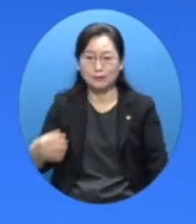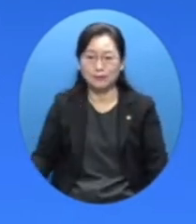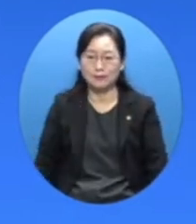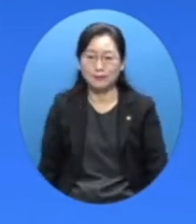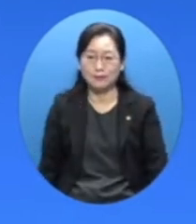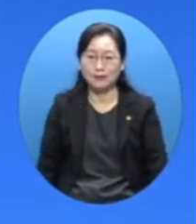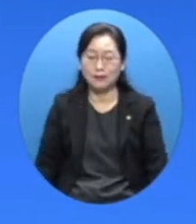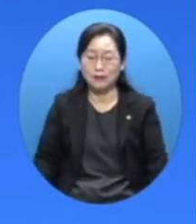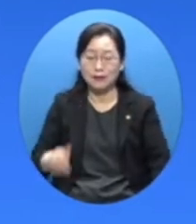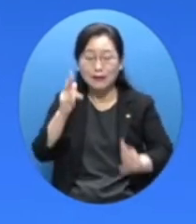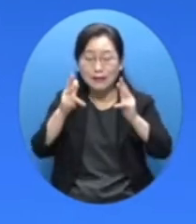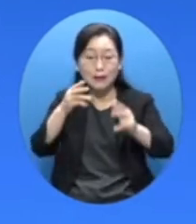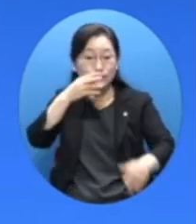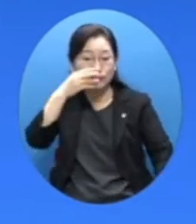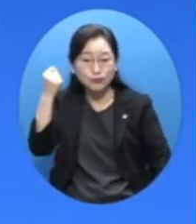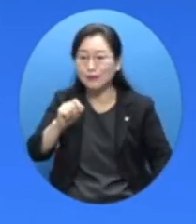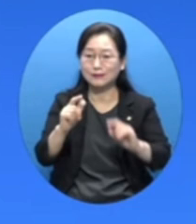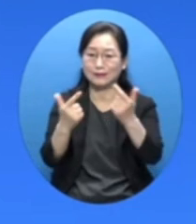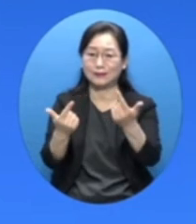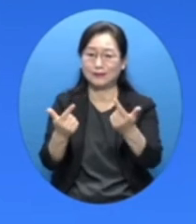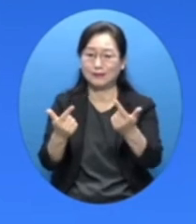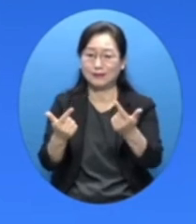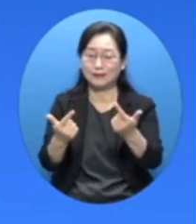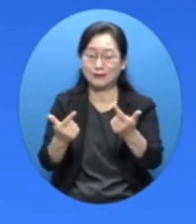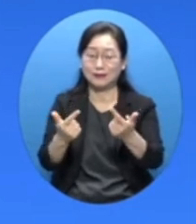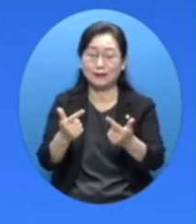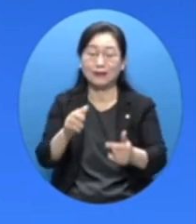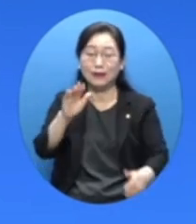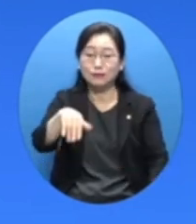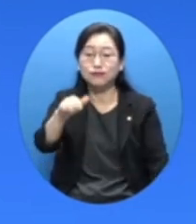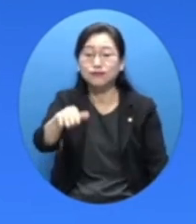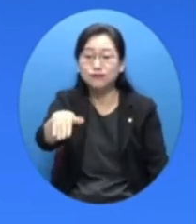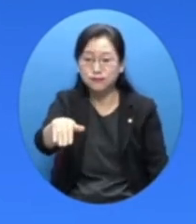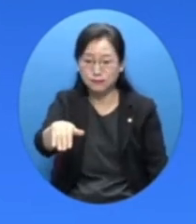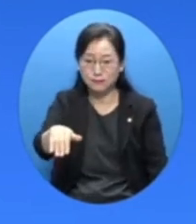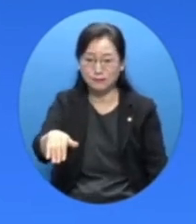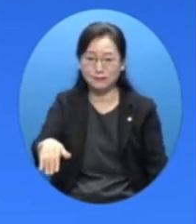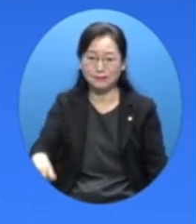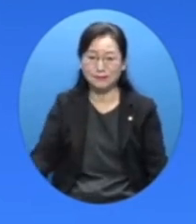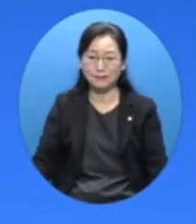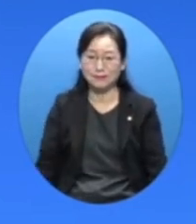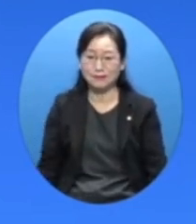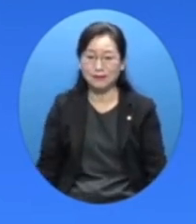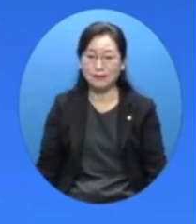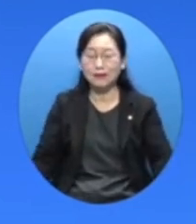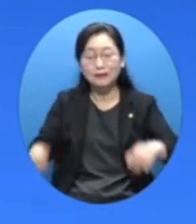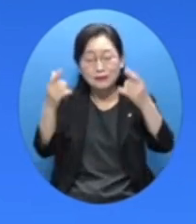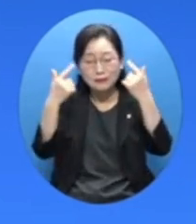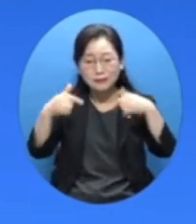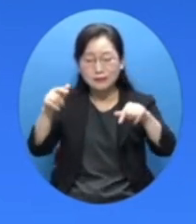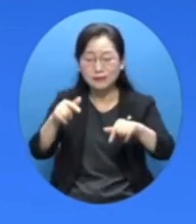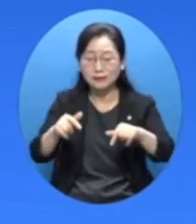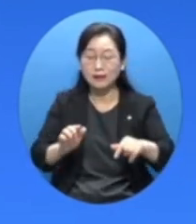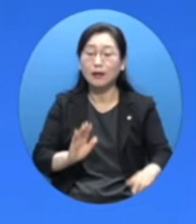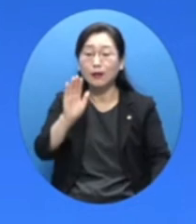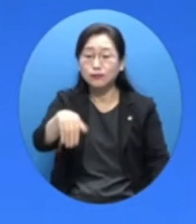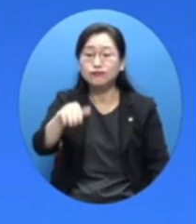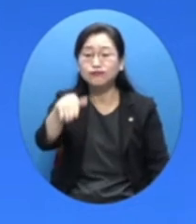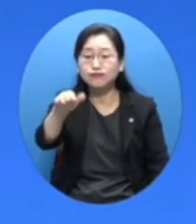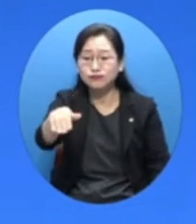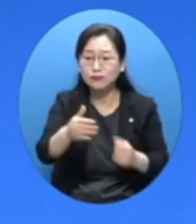이 사업이 늘 잘 되는게 아니라 잘 됐다가 안 됐다가 그래서 늘 파도를 타기 때문에